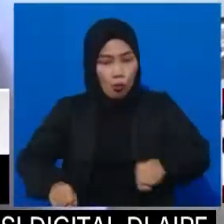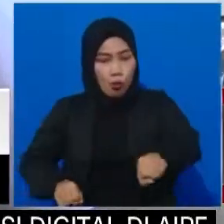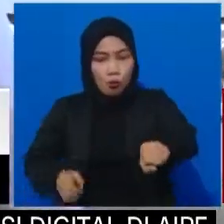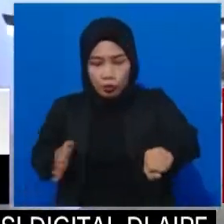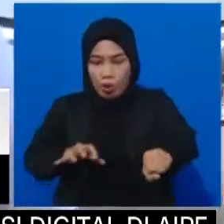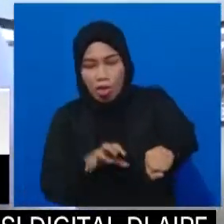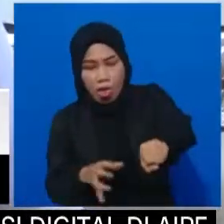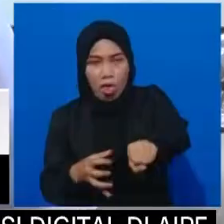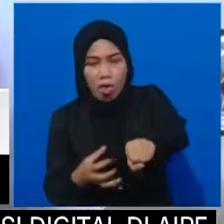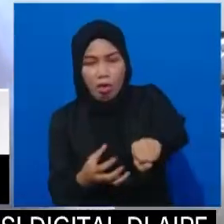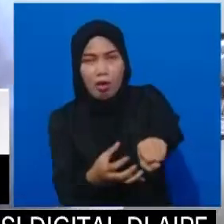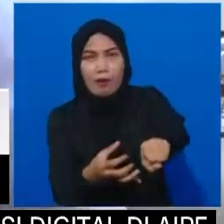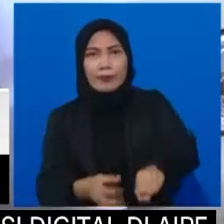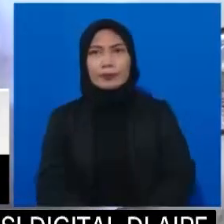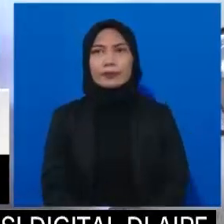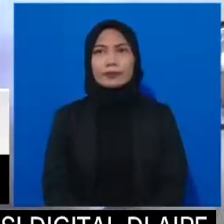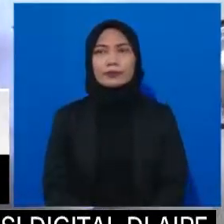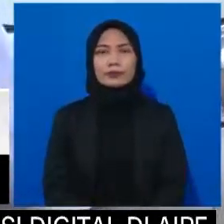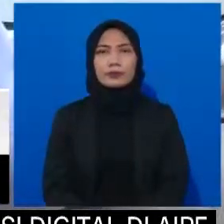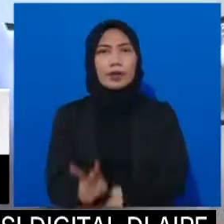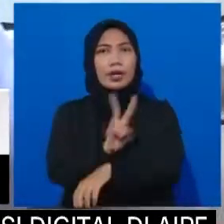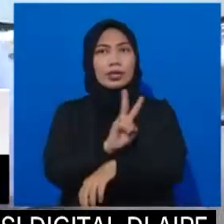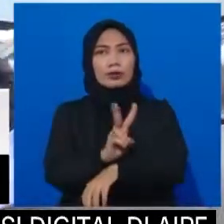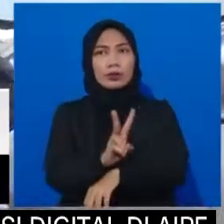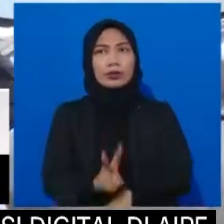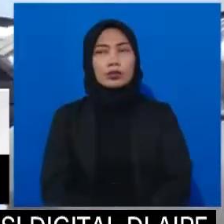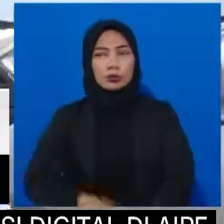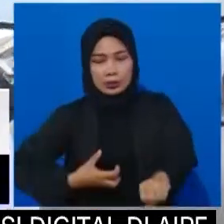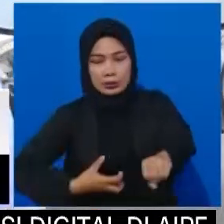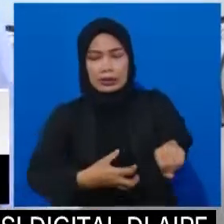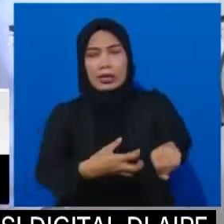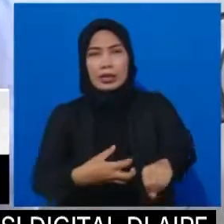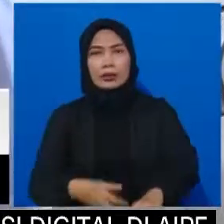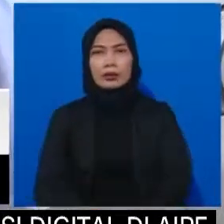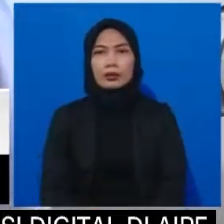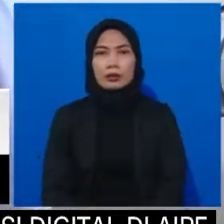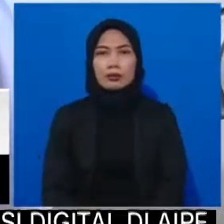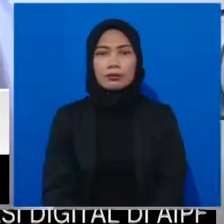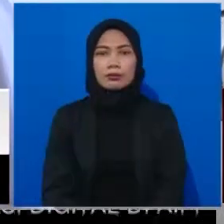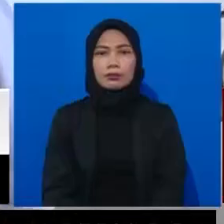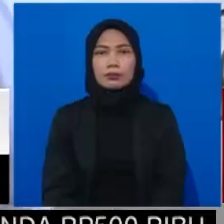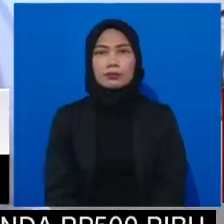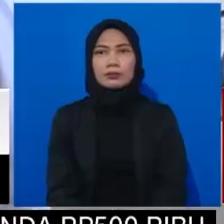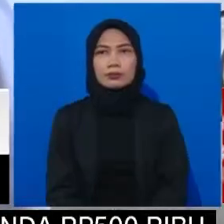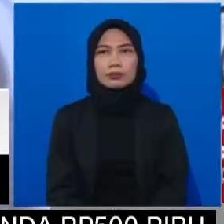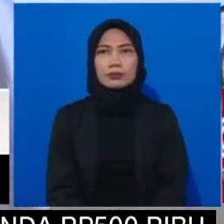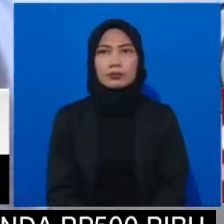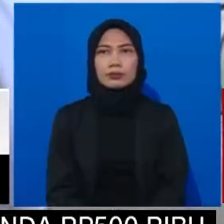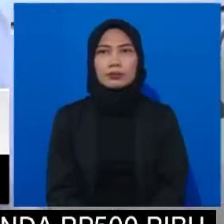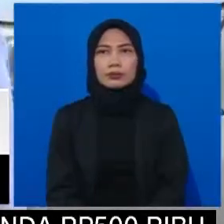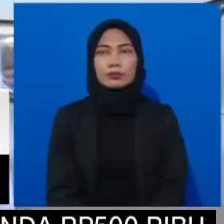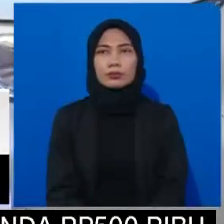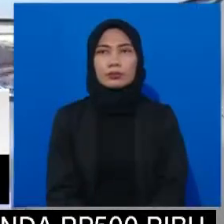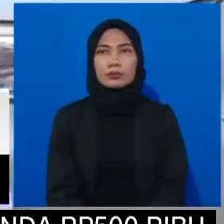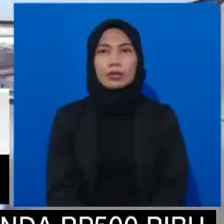tertidur. Maka kelihatan di video itu terseret, gitu ya. Tapi memang ya, ada juga kelihatan berhenti. Iya,